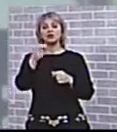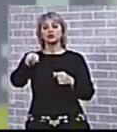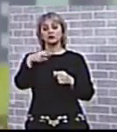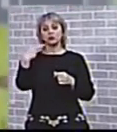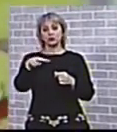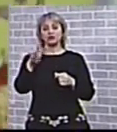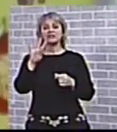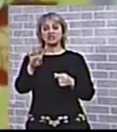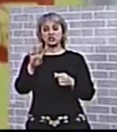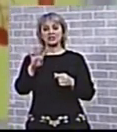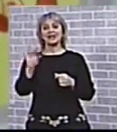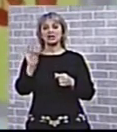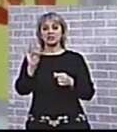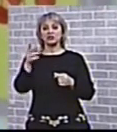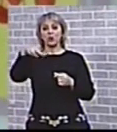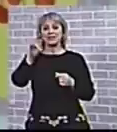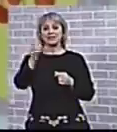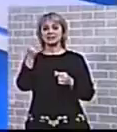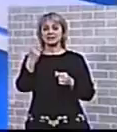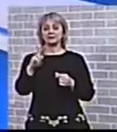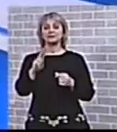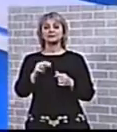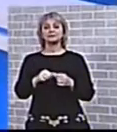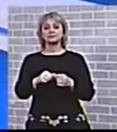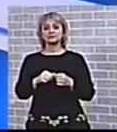Рябжанова, Тагир Фатахов, Дон 24, Донецк.